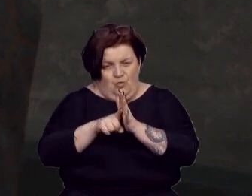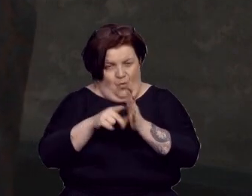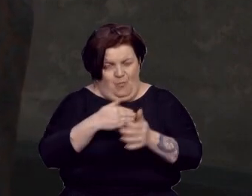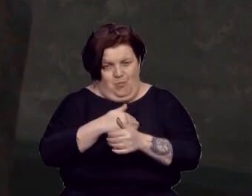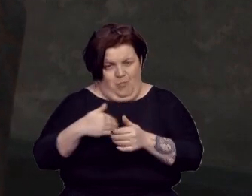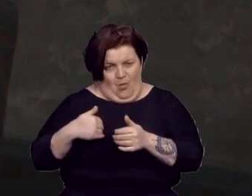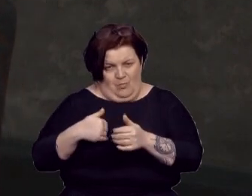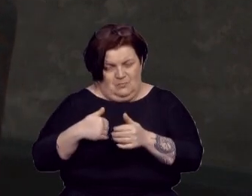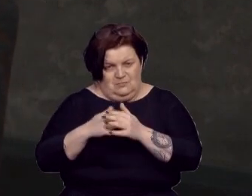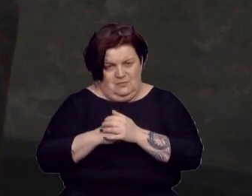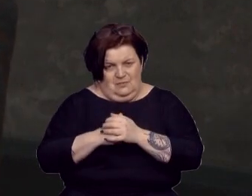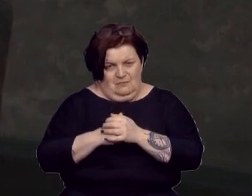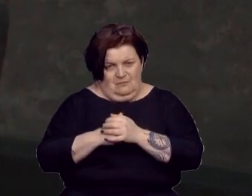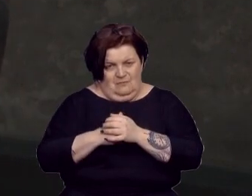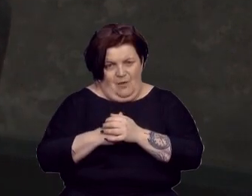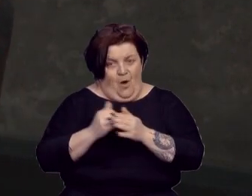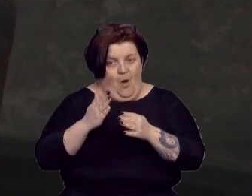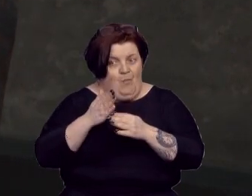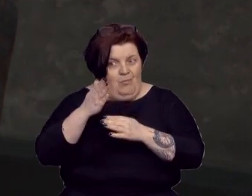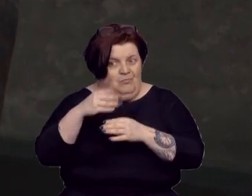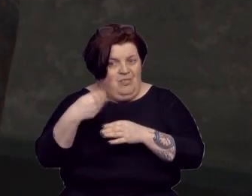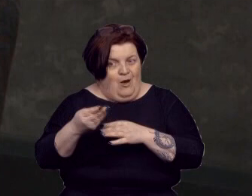ojczyzny. Potem dali dowód